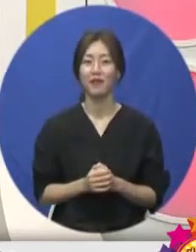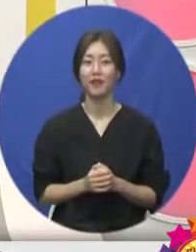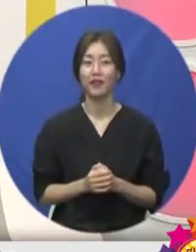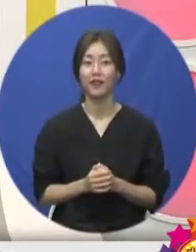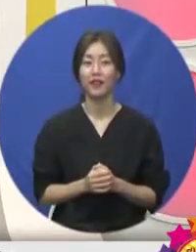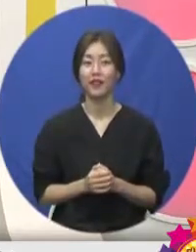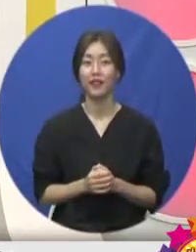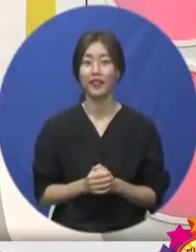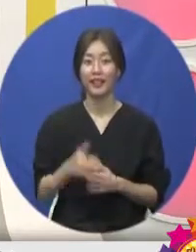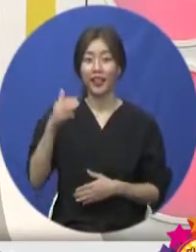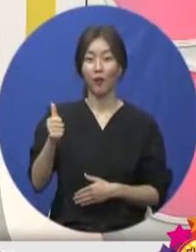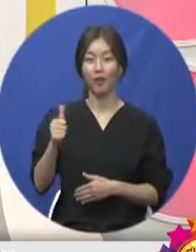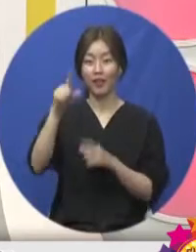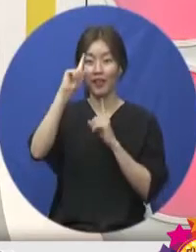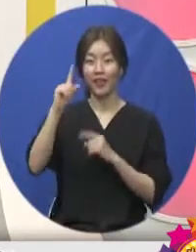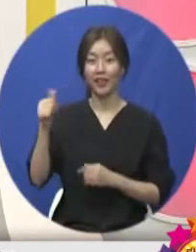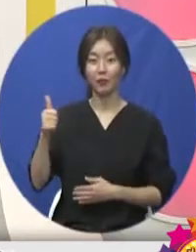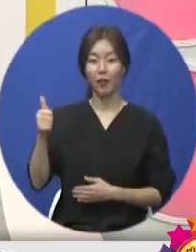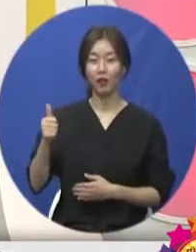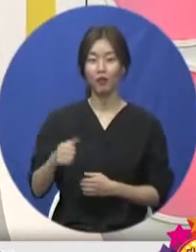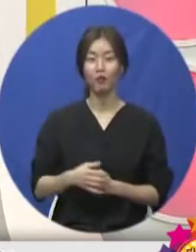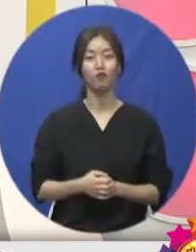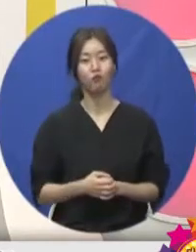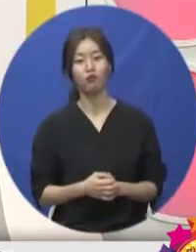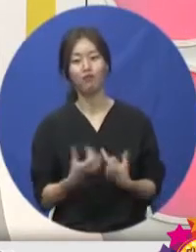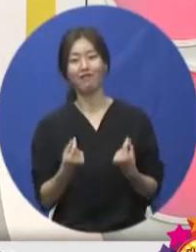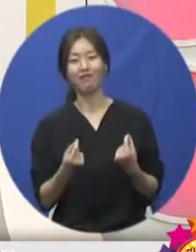장원 2부형. 예. 그럼 어떻게 돼요? 그럼요.